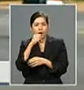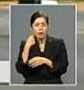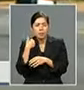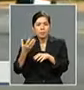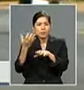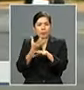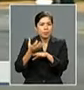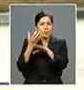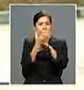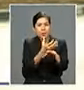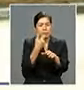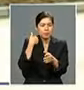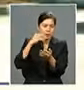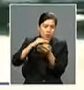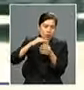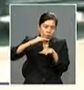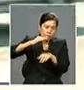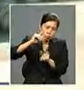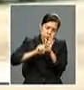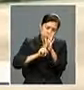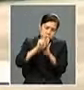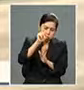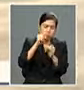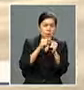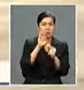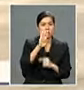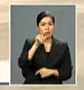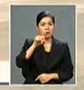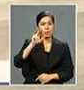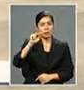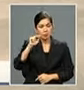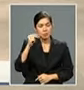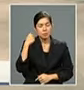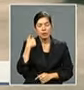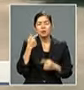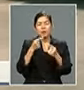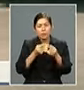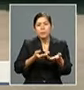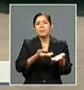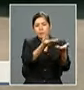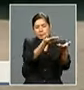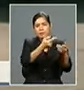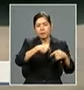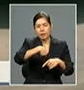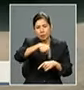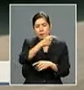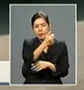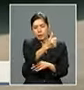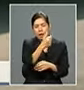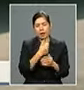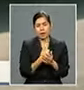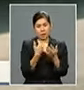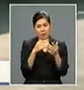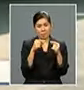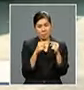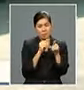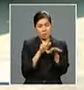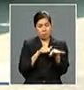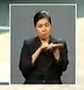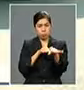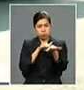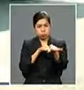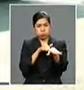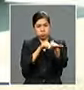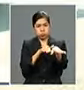ำหนักหรือความสูงนะครับเดี๋ยวนี้นี่สูง4เมตร30นะครับก็อนุโลมนะครับให้วิ่งนะครับแล้วก็มีการพ่วงต่อกัน50ตัน